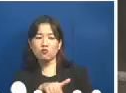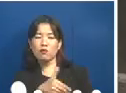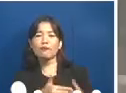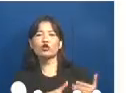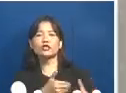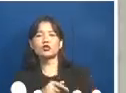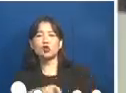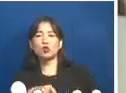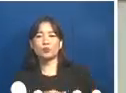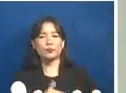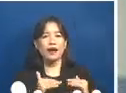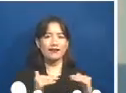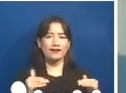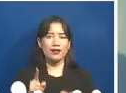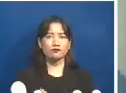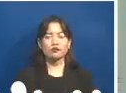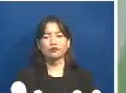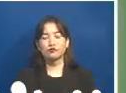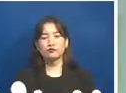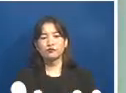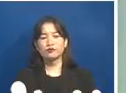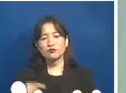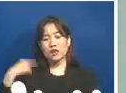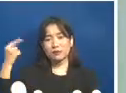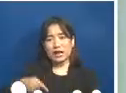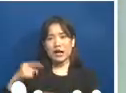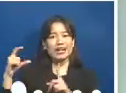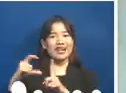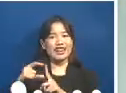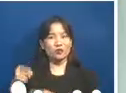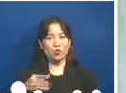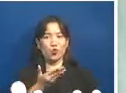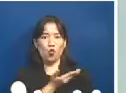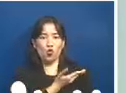seadil-adilnya. Hingga kini, D, korban penganiayaan oleh